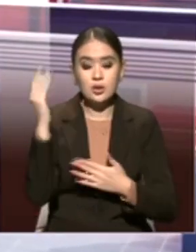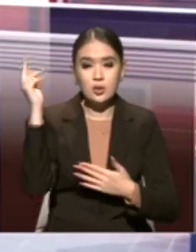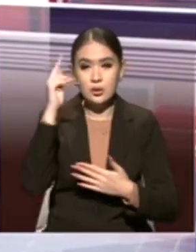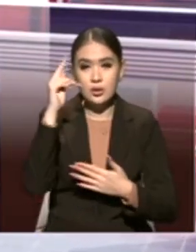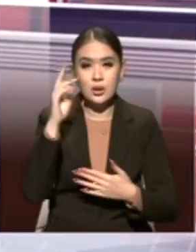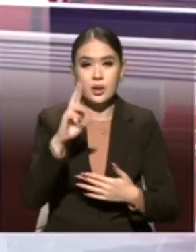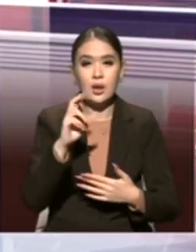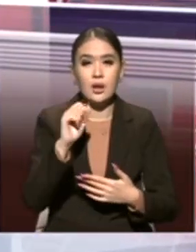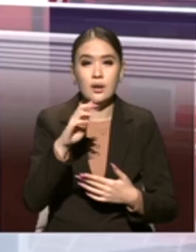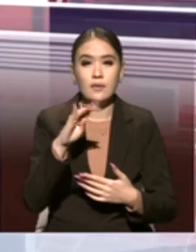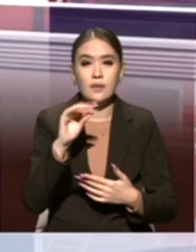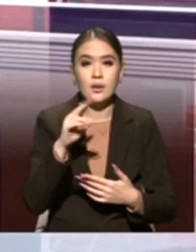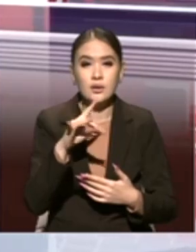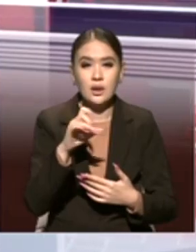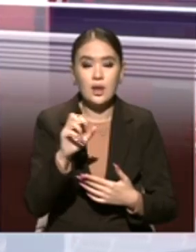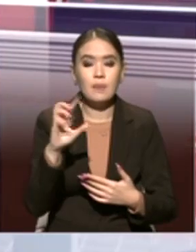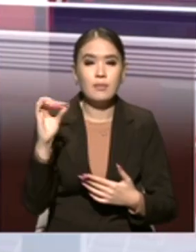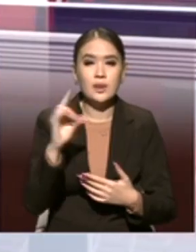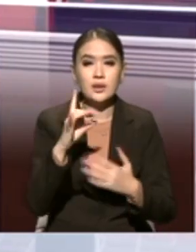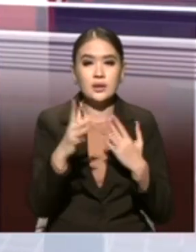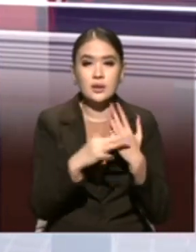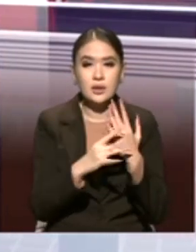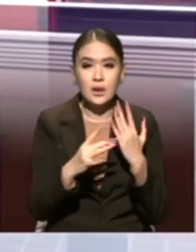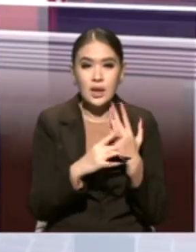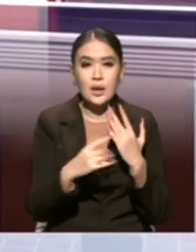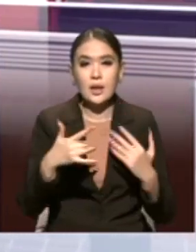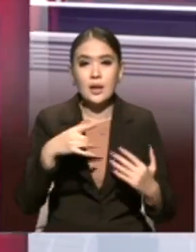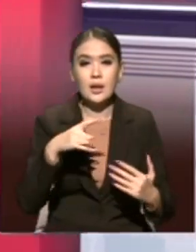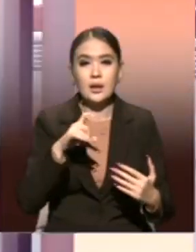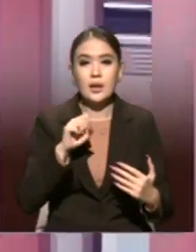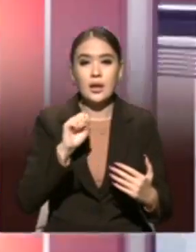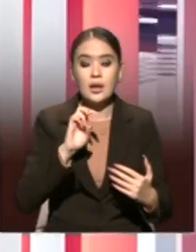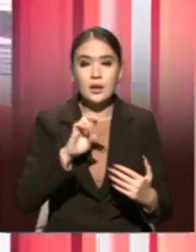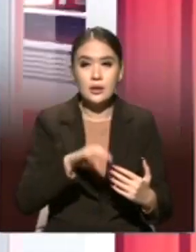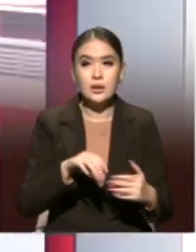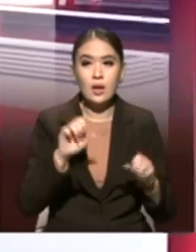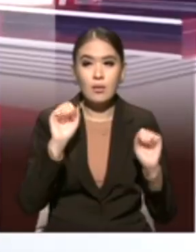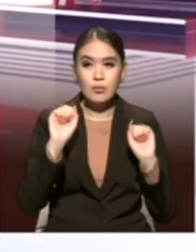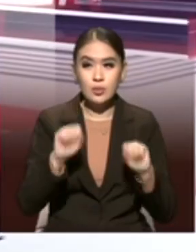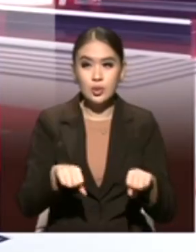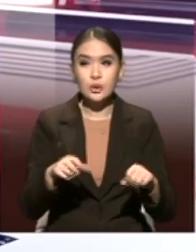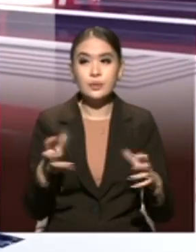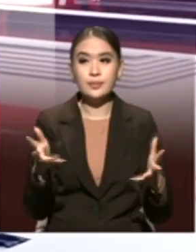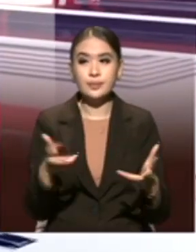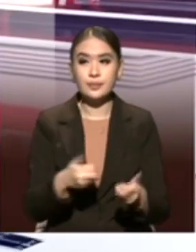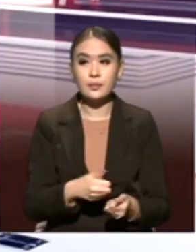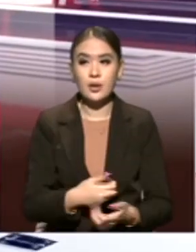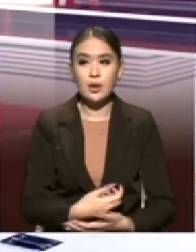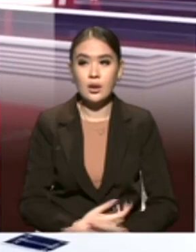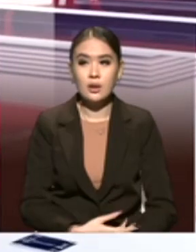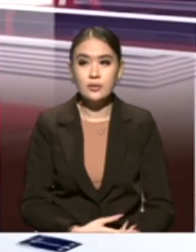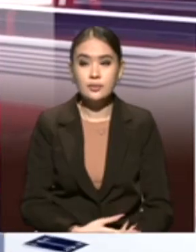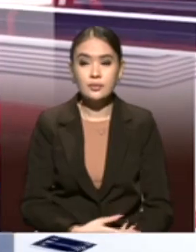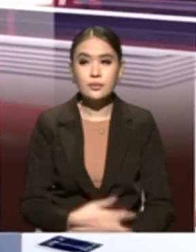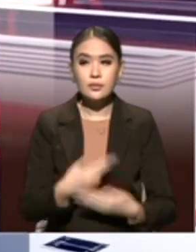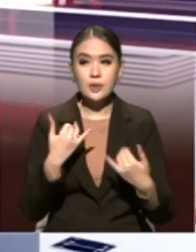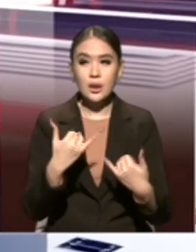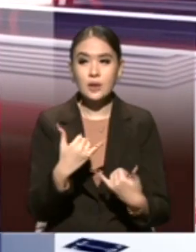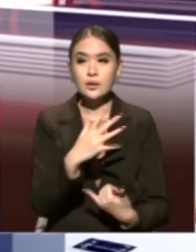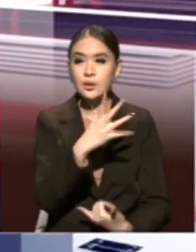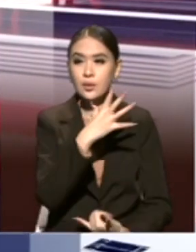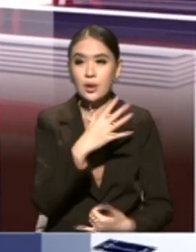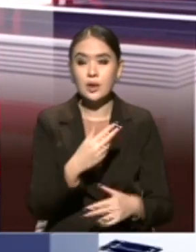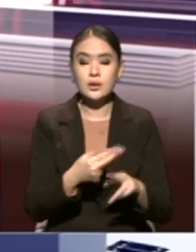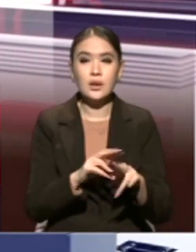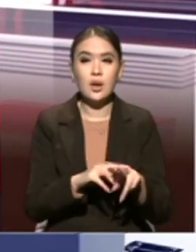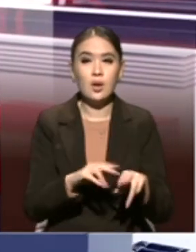әскери кафедрасына емтихансыз грант негізіне түсу мүмкіндігі беріледі. Солай ма, Руслан мырза? Дәл солай. Қазіргі уақытта біз ол